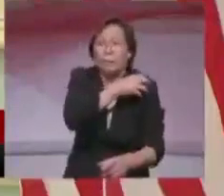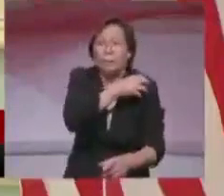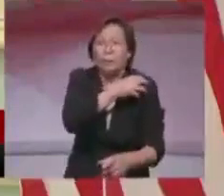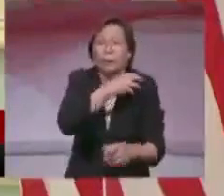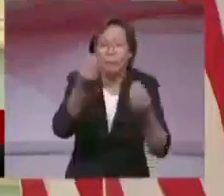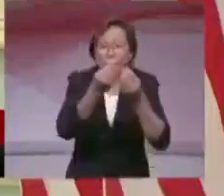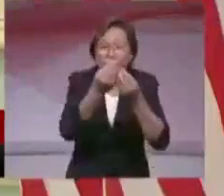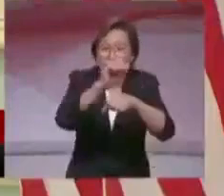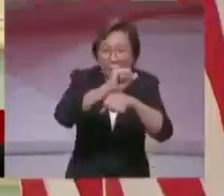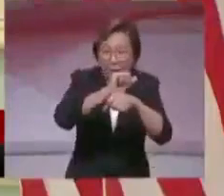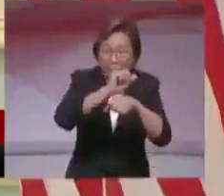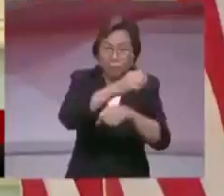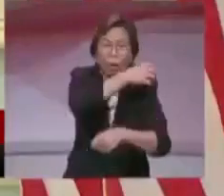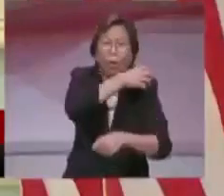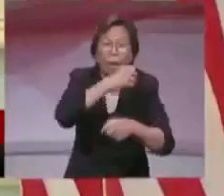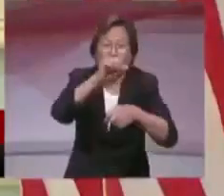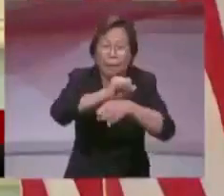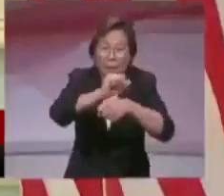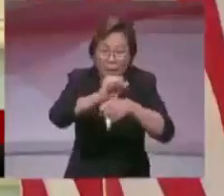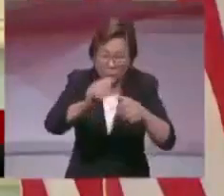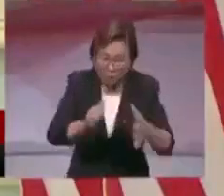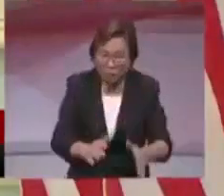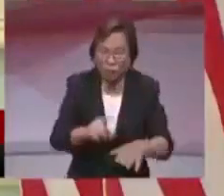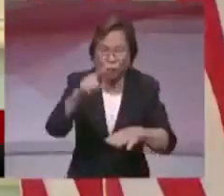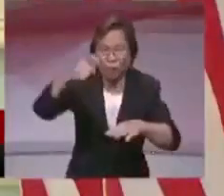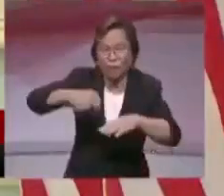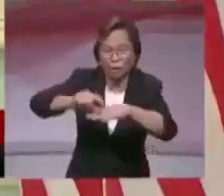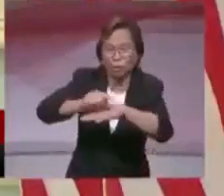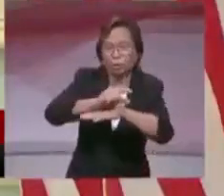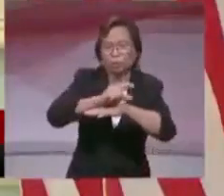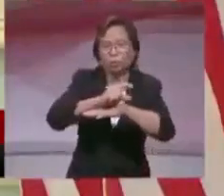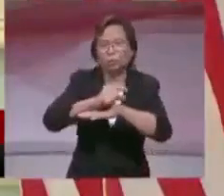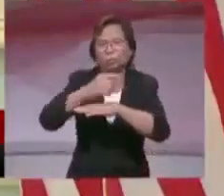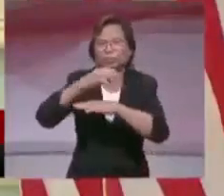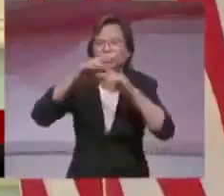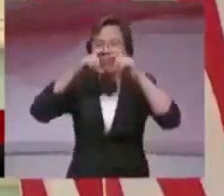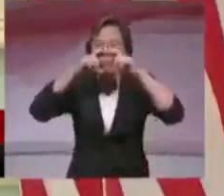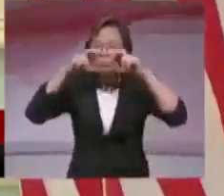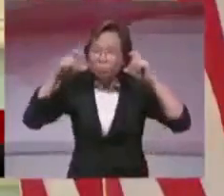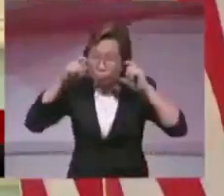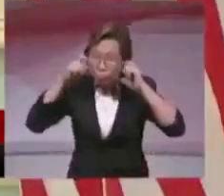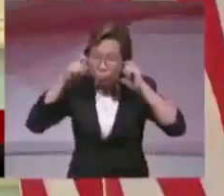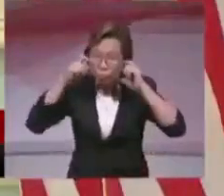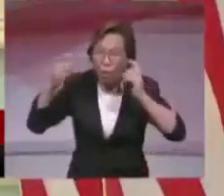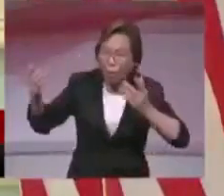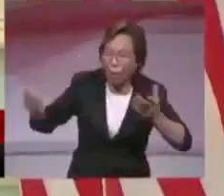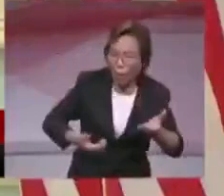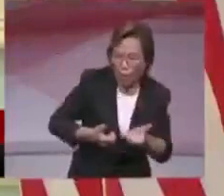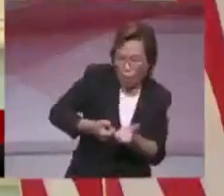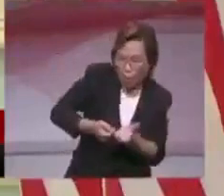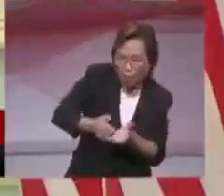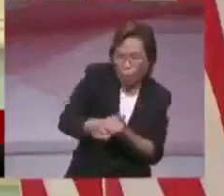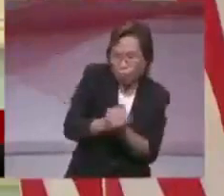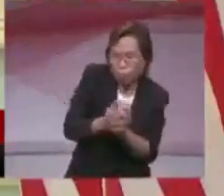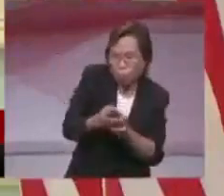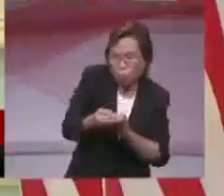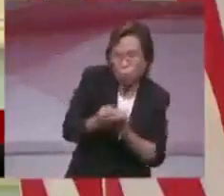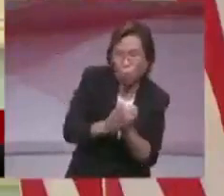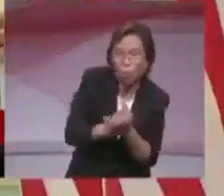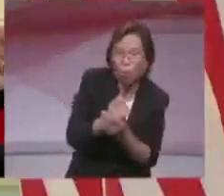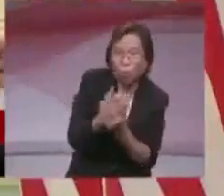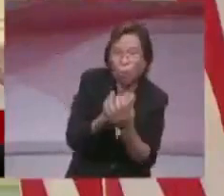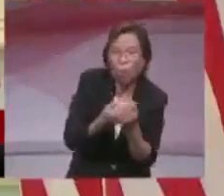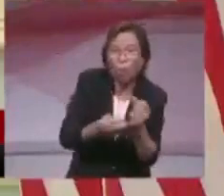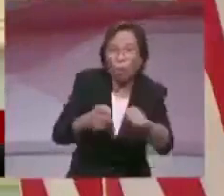banci, petugas banci yang mesti menggunakan pelitup muka, membawa hand sanitizer sewaktu